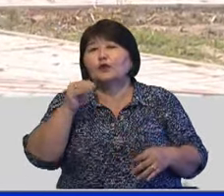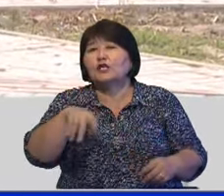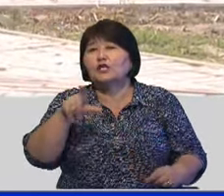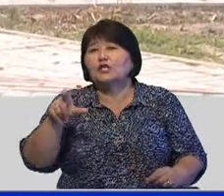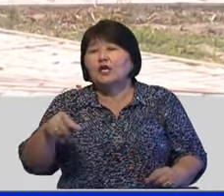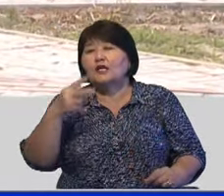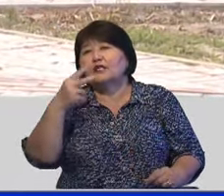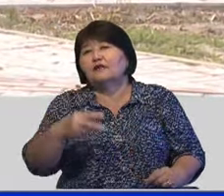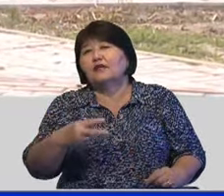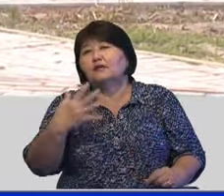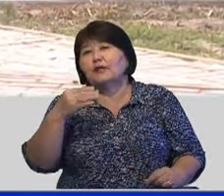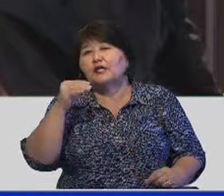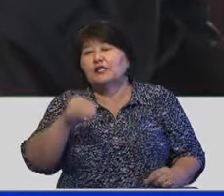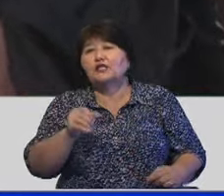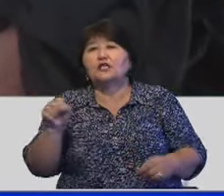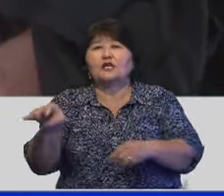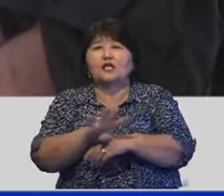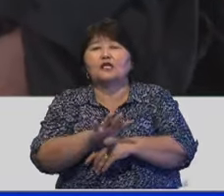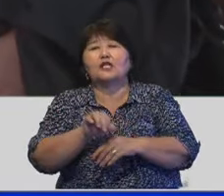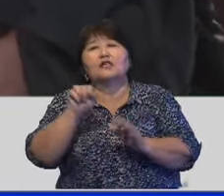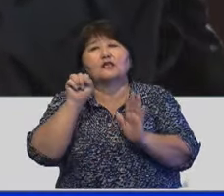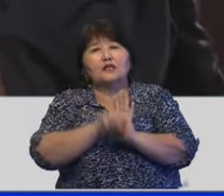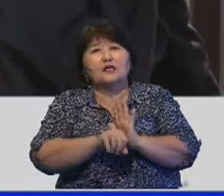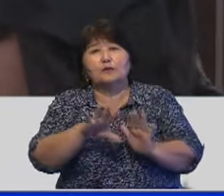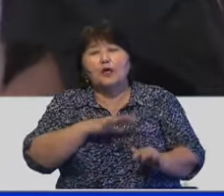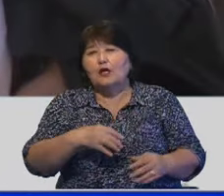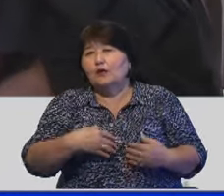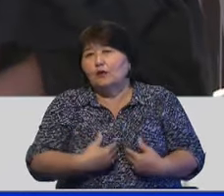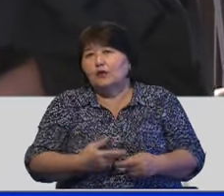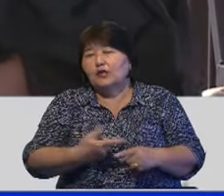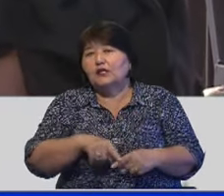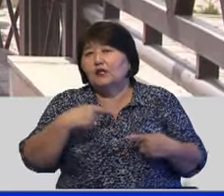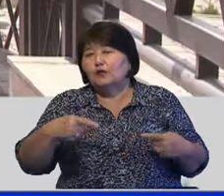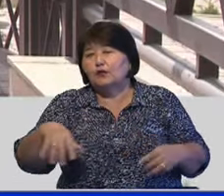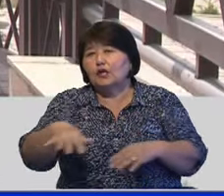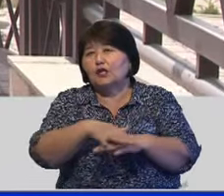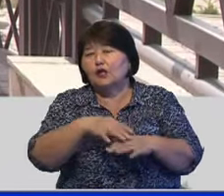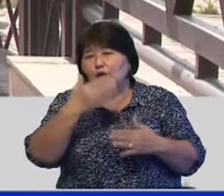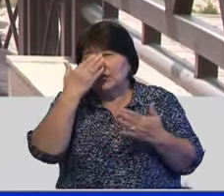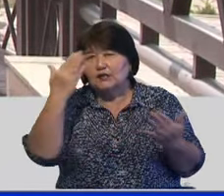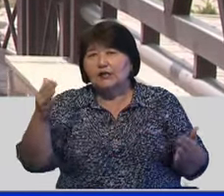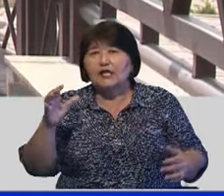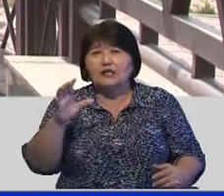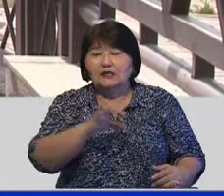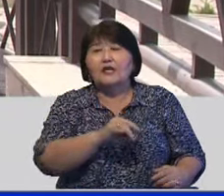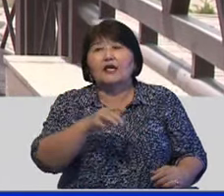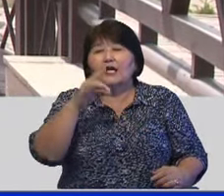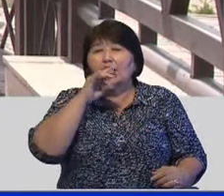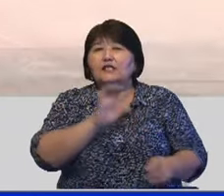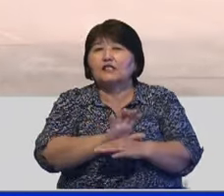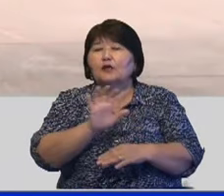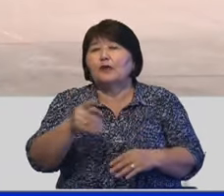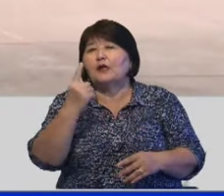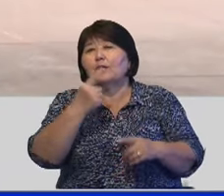человек. 25 тысяч из них расстреляны без следствия и суда. Горькая участь не миновала и другие народы стран Советов. В Казахстан были